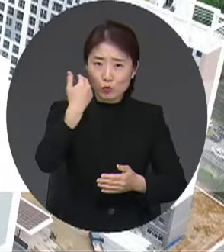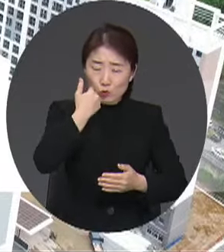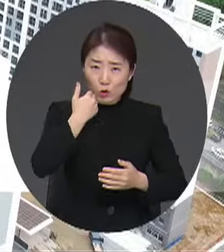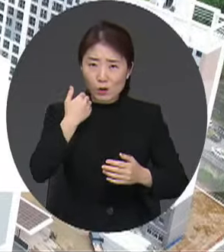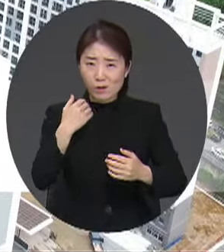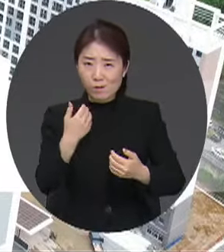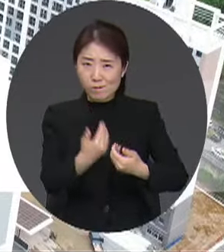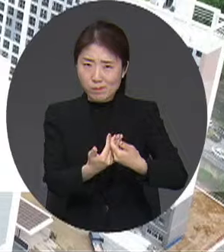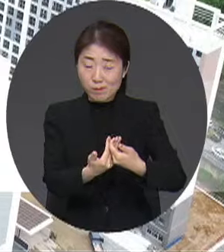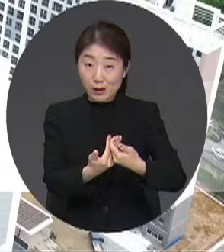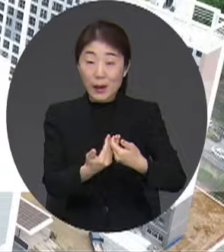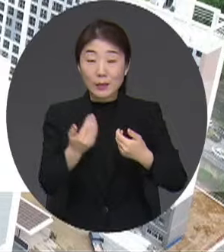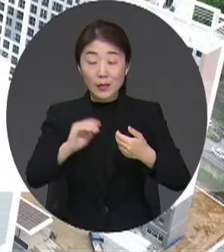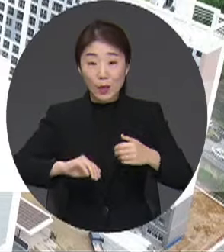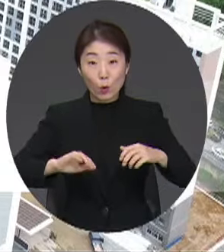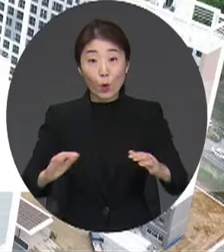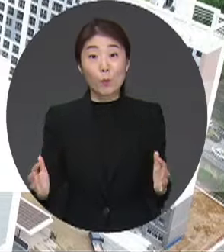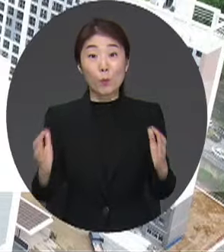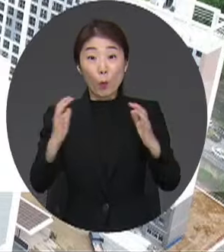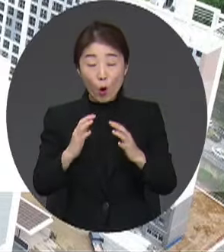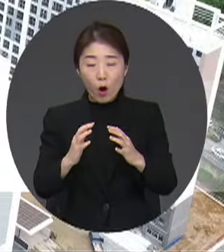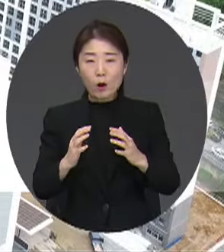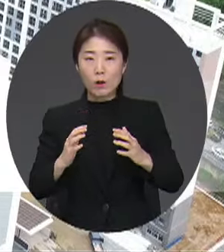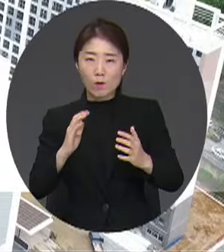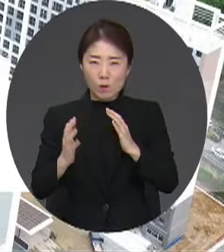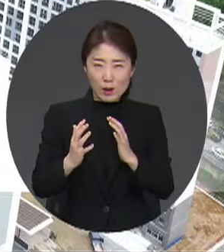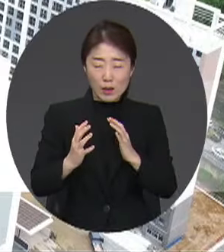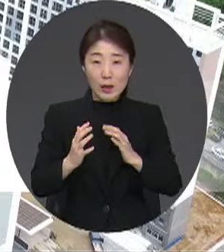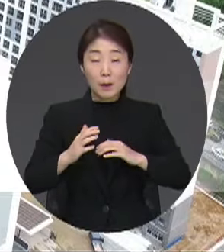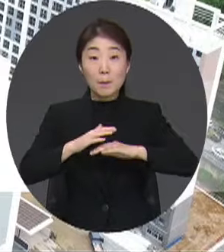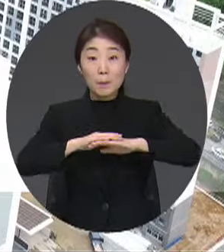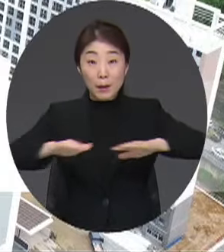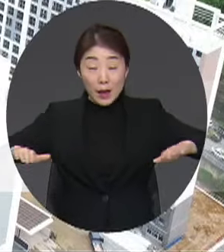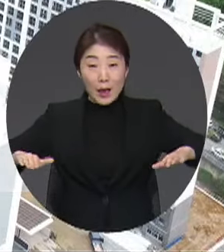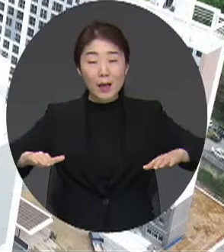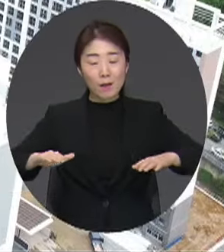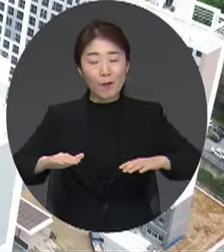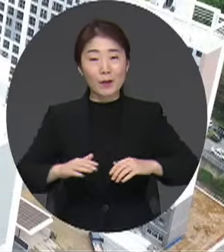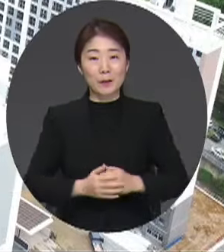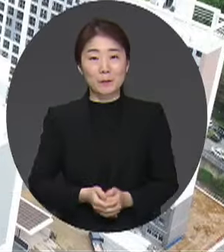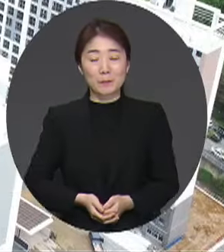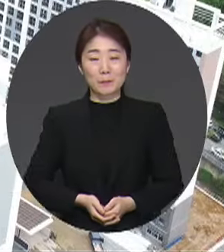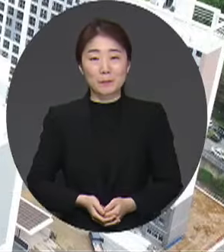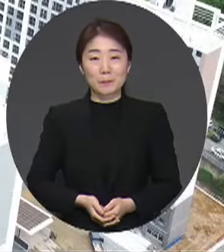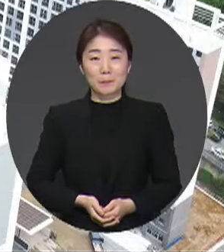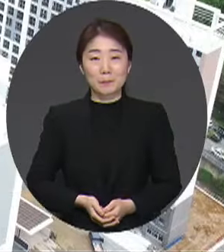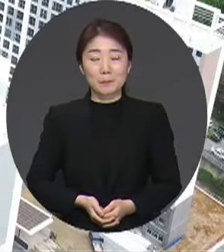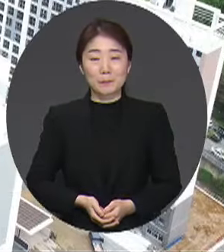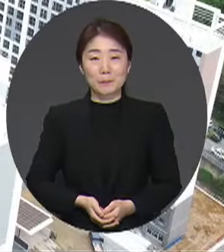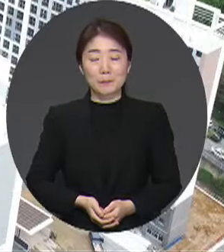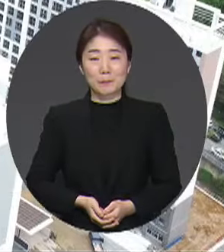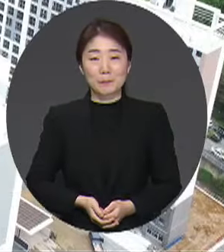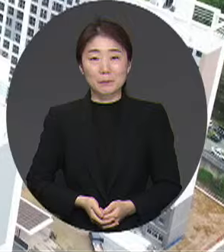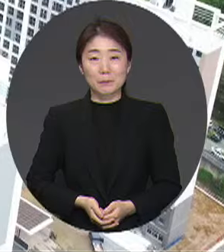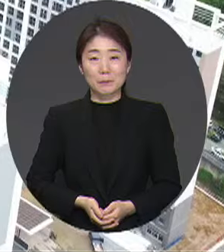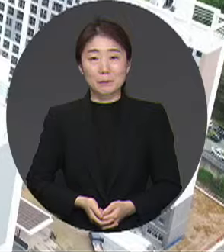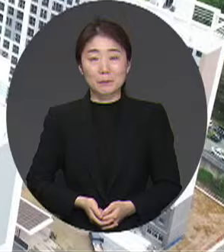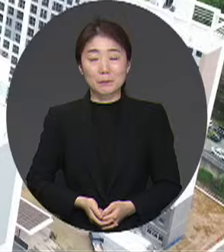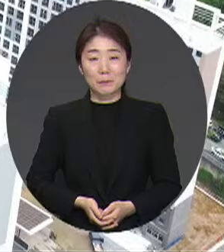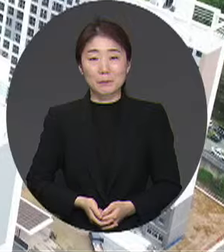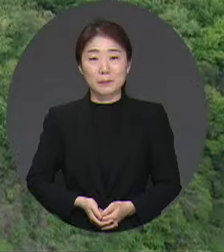버려 왔는데 오늘 대책 회의에서 협의점을 찾으며 갈등이 일단락되는 분위기입니다 이재경 기자가